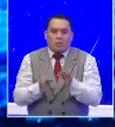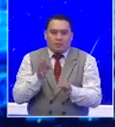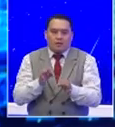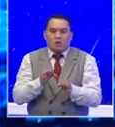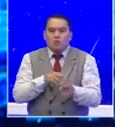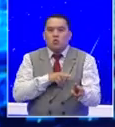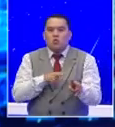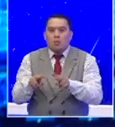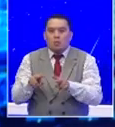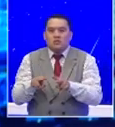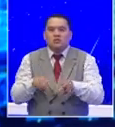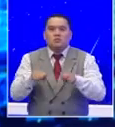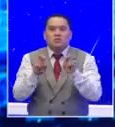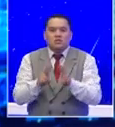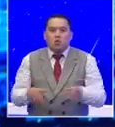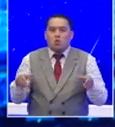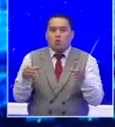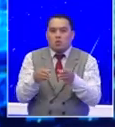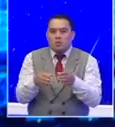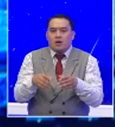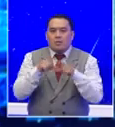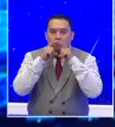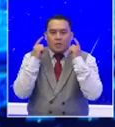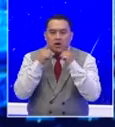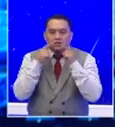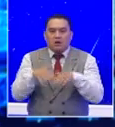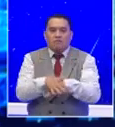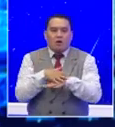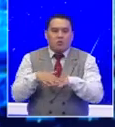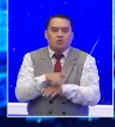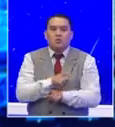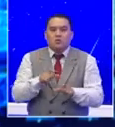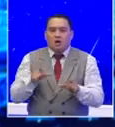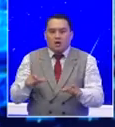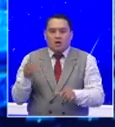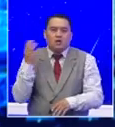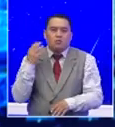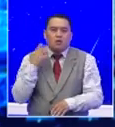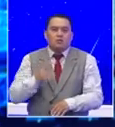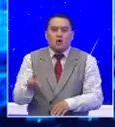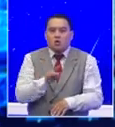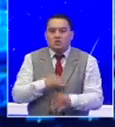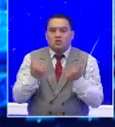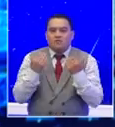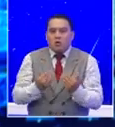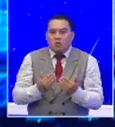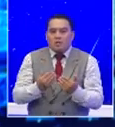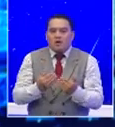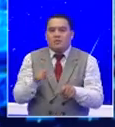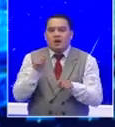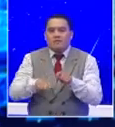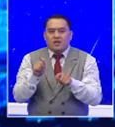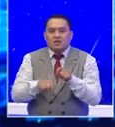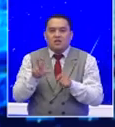норм. Под наблюдением специальных мониторинговых групп места массового скопления людей. Так, к примеру, в Кербулакском районе на сегодня